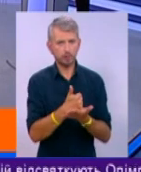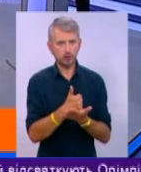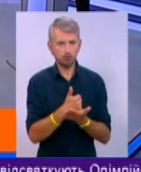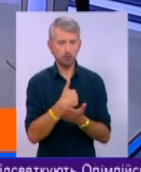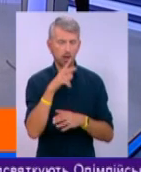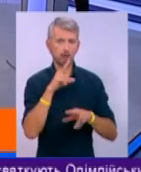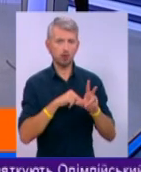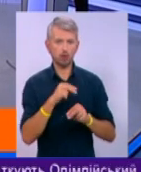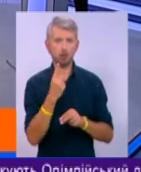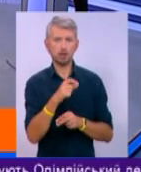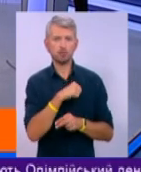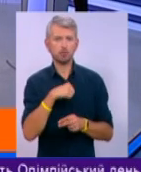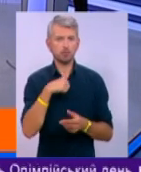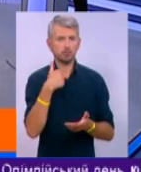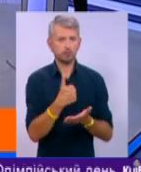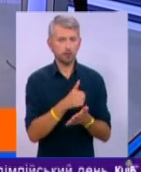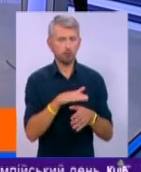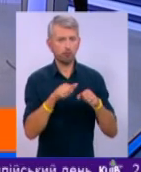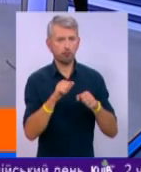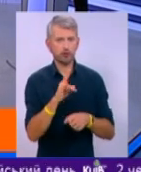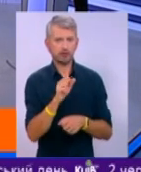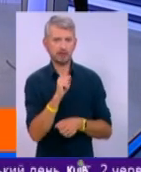я вважаю, одним з основних таких повноважень НАЗК.